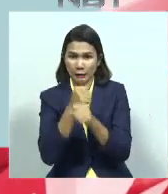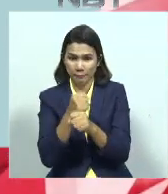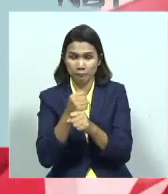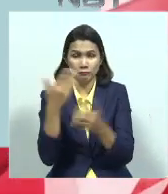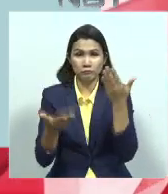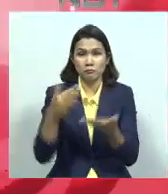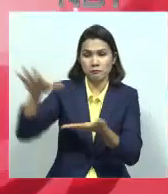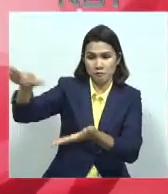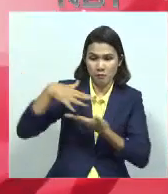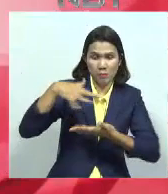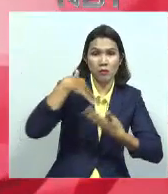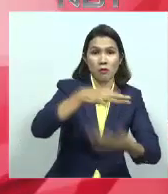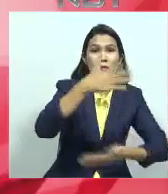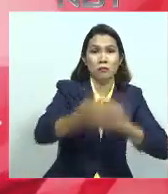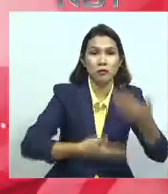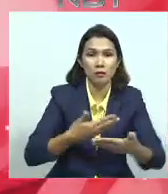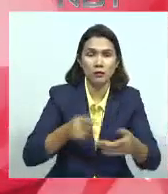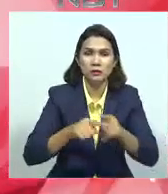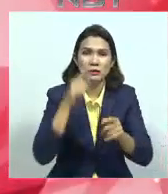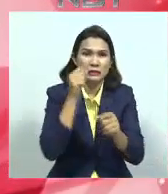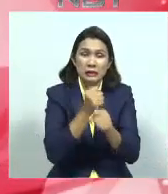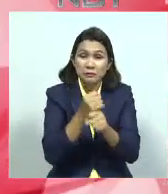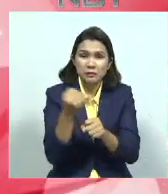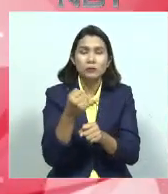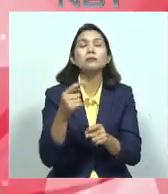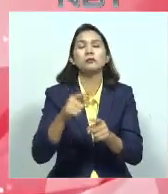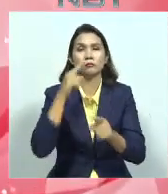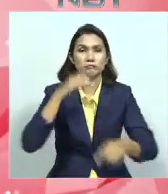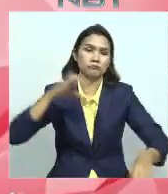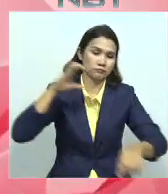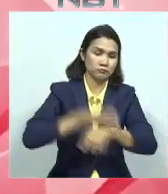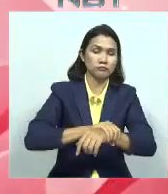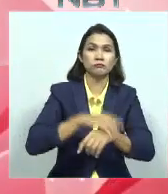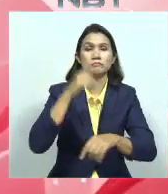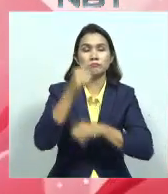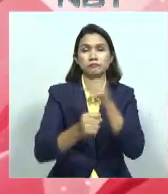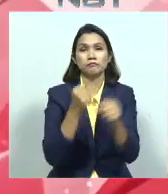ำเข้าเพื่อจำหน่ายหรือจำหน่ายอาหารไม่บริสุทธิ์ก็จะมีโทษจำคุกไม่เกิน2